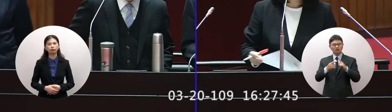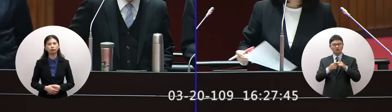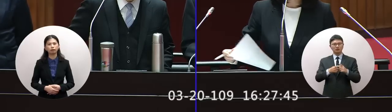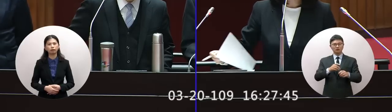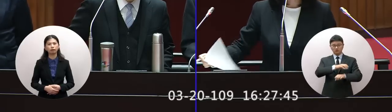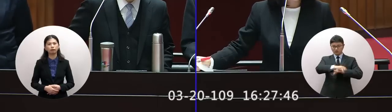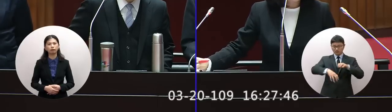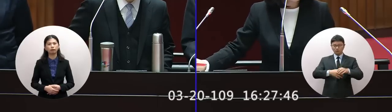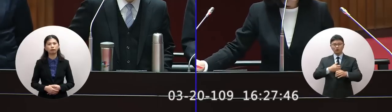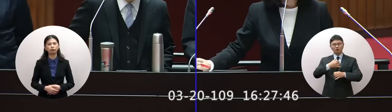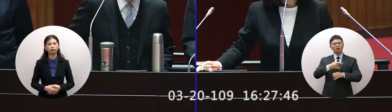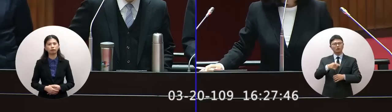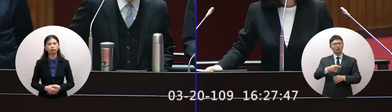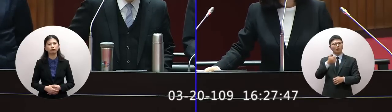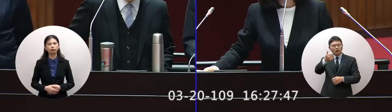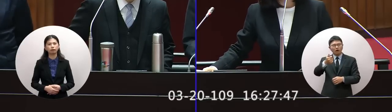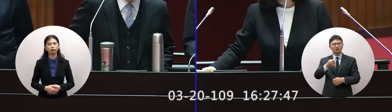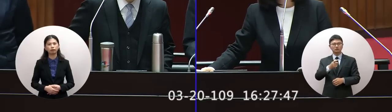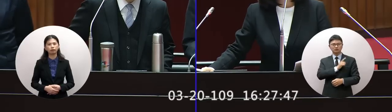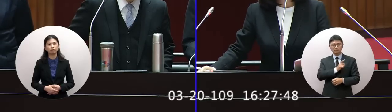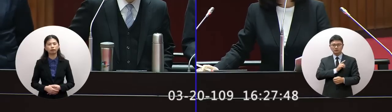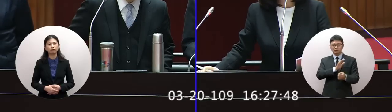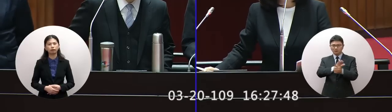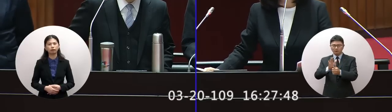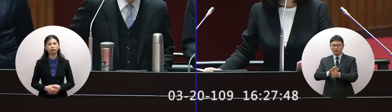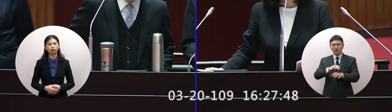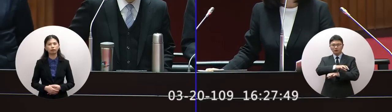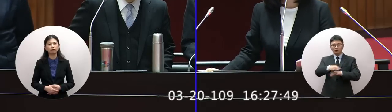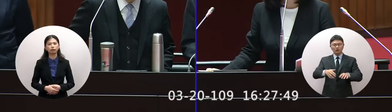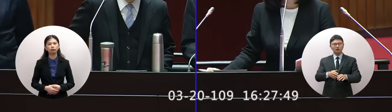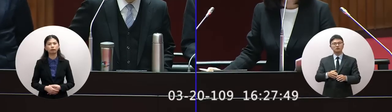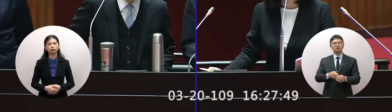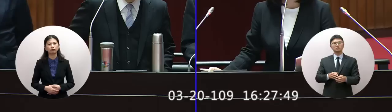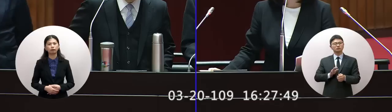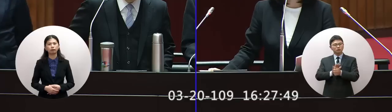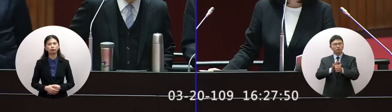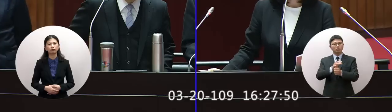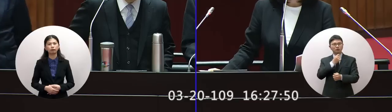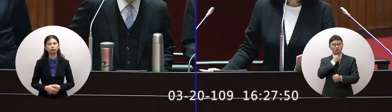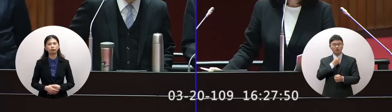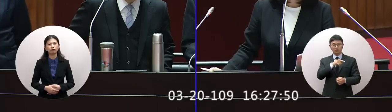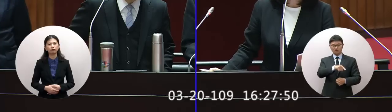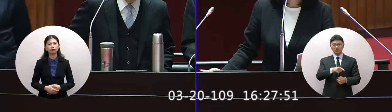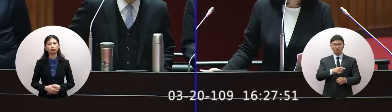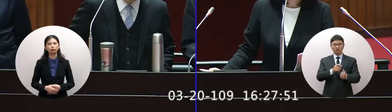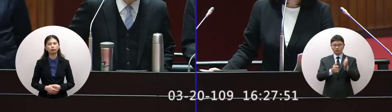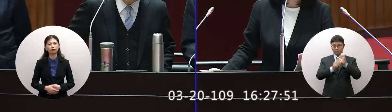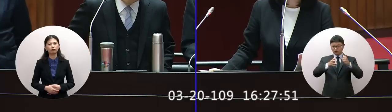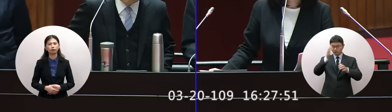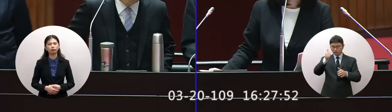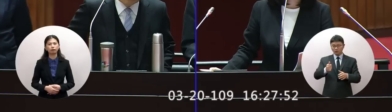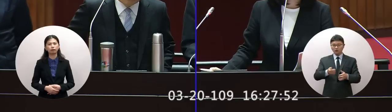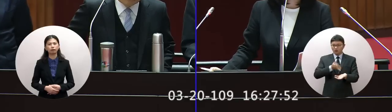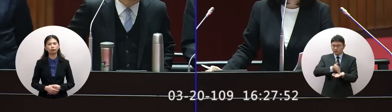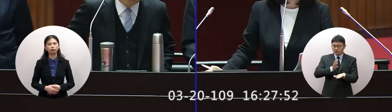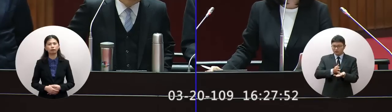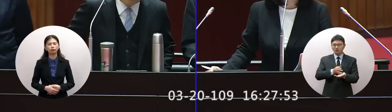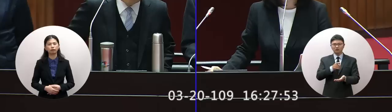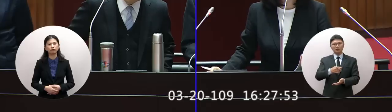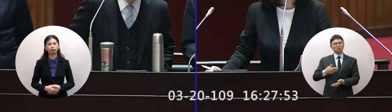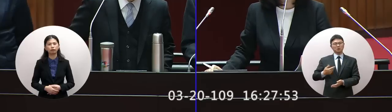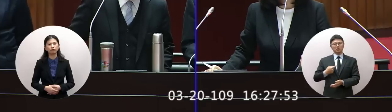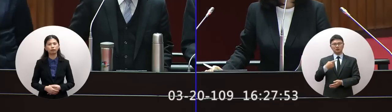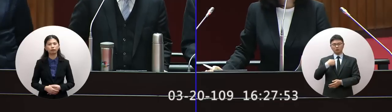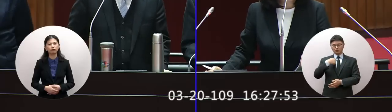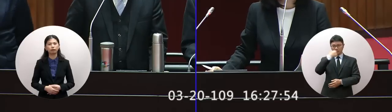环境尽一己之力。可是副总统他在公开谈话的时候，他可能不知道他的政府要